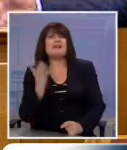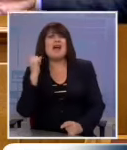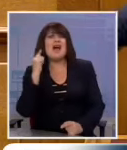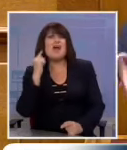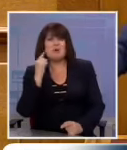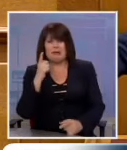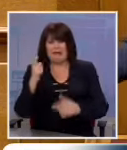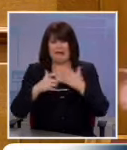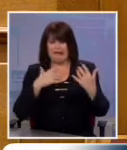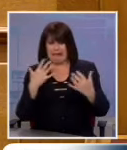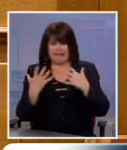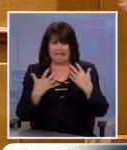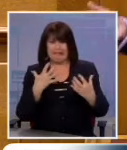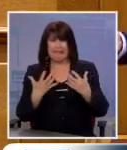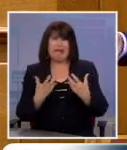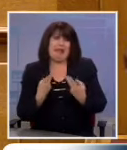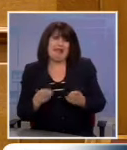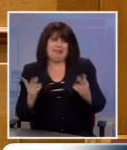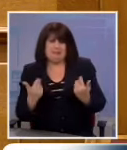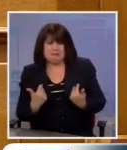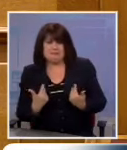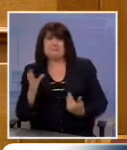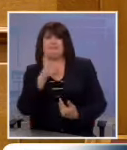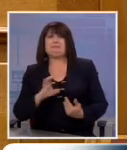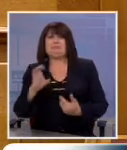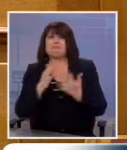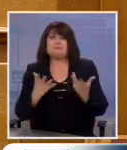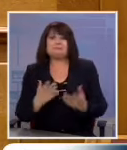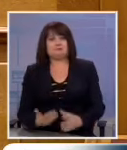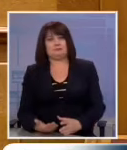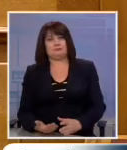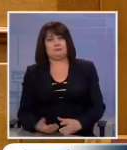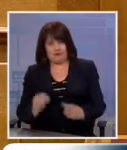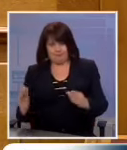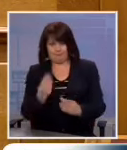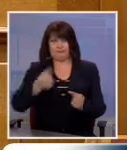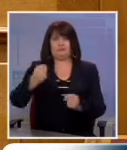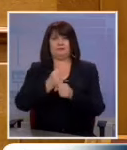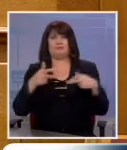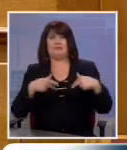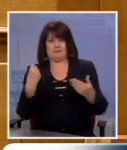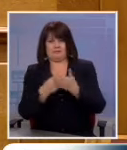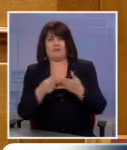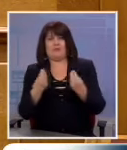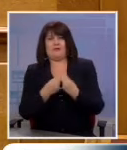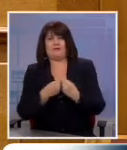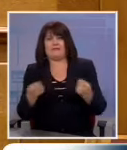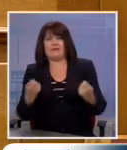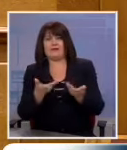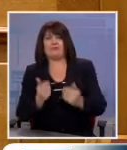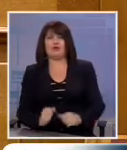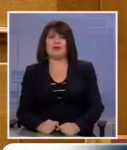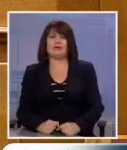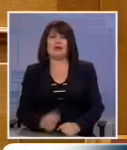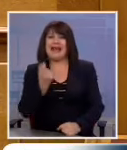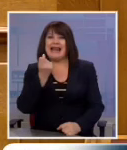να κλαψουρίζετε. Δεν μας αφήνουν το ευρωπαϊκό δόμημα. Μα αυτά δεν εξελέγεται. Εφαρμόστε τα. Ένα μικρό